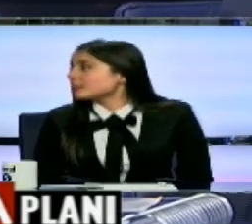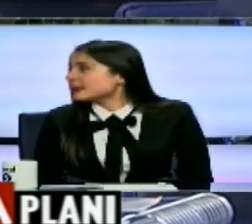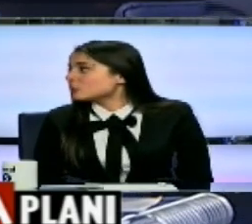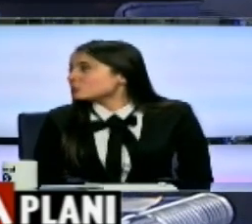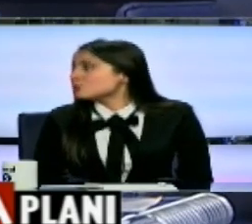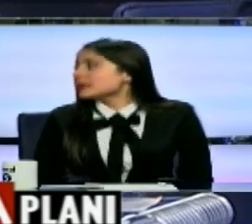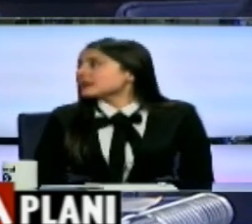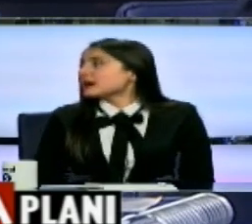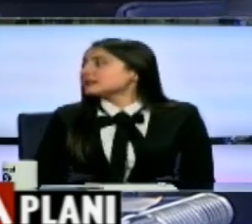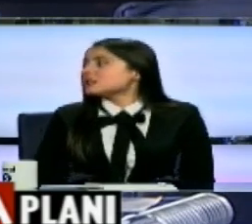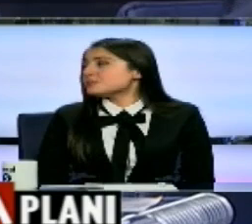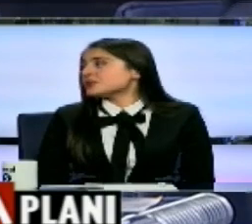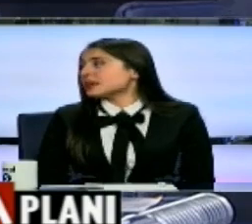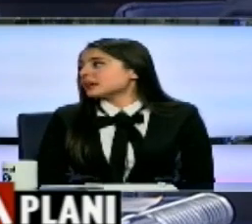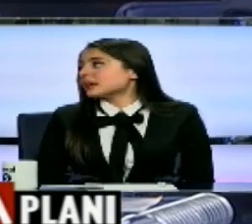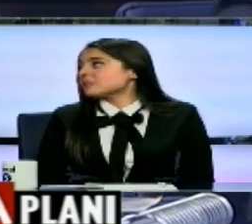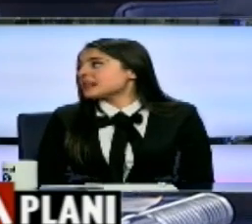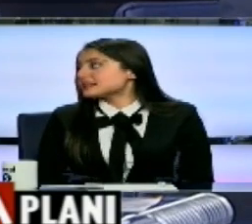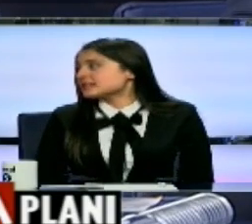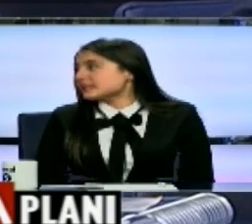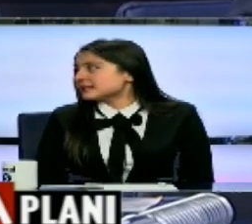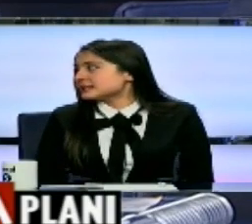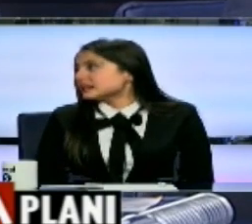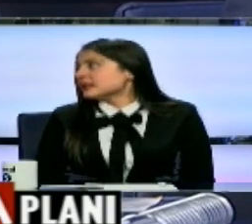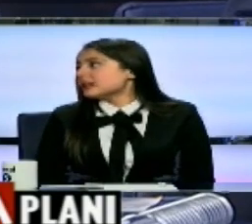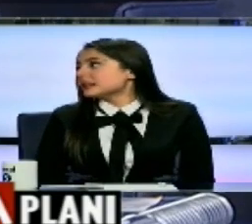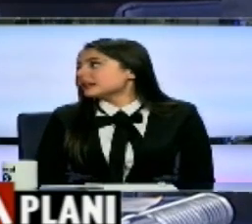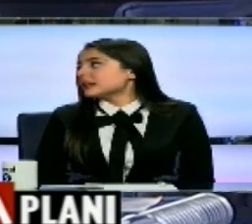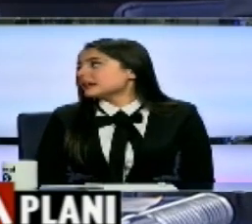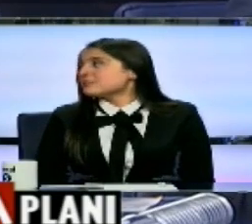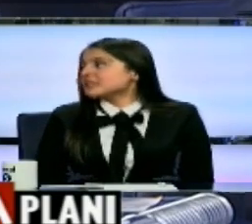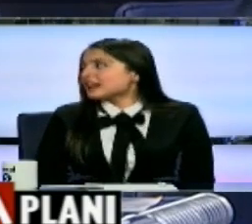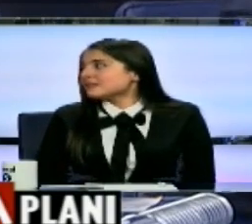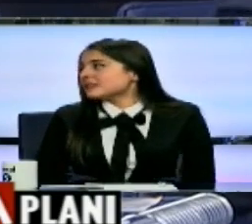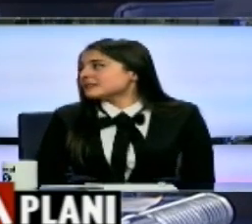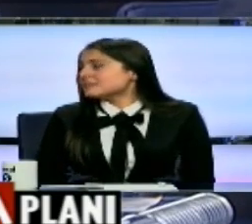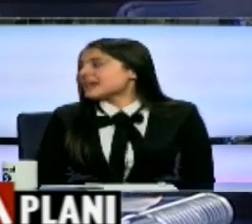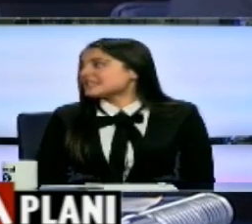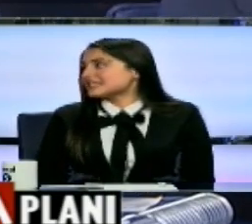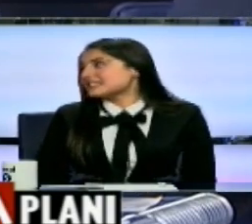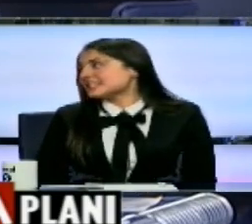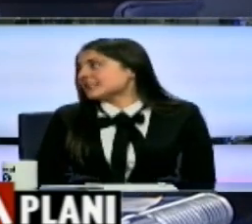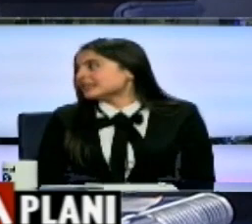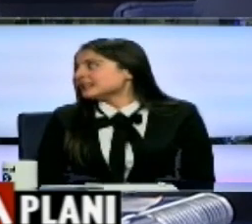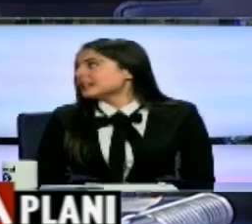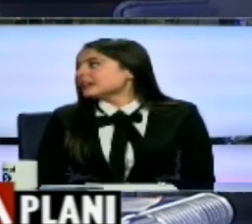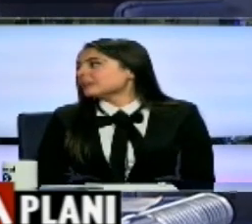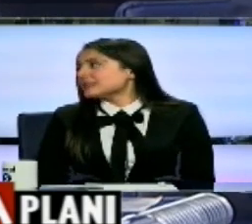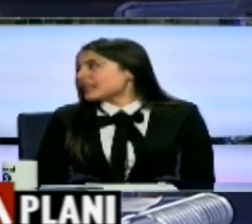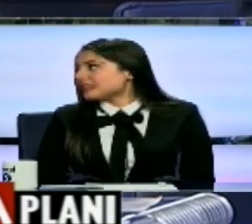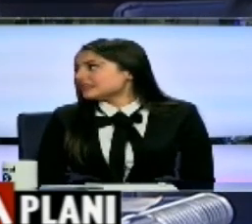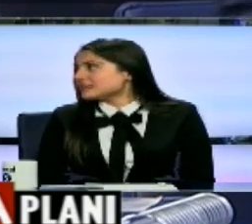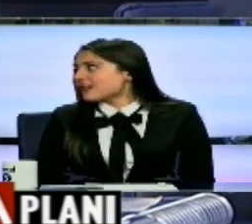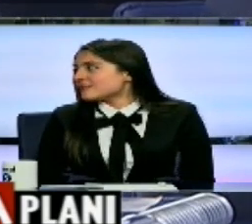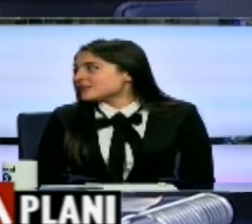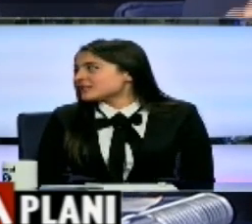bağlamda bekliyoruz. Yani hiçbir şey imkansız değildir. Hani imkan verin, imkansızı isteyin. Bizler